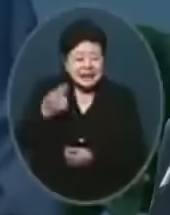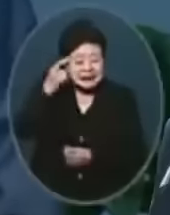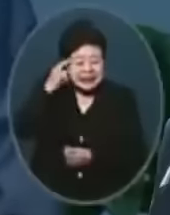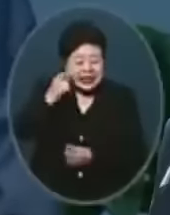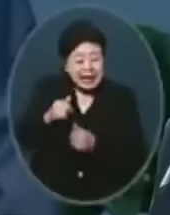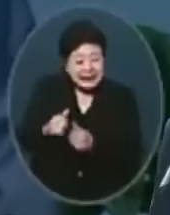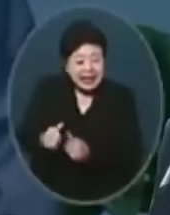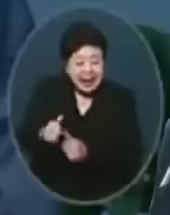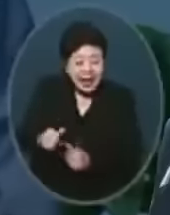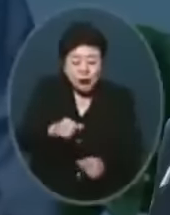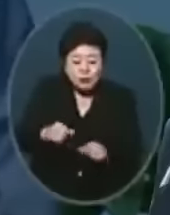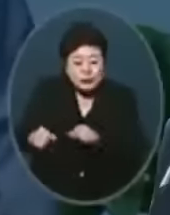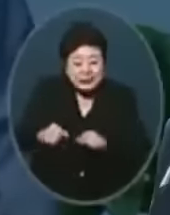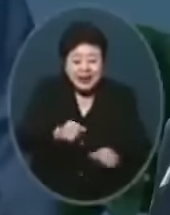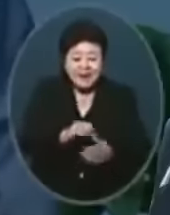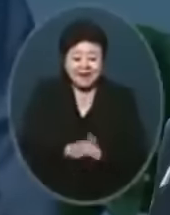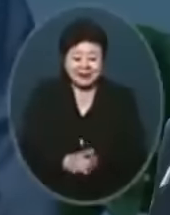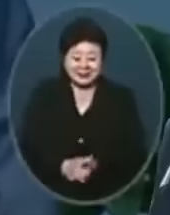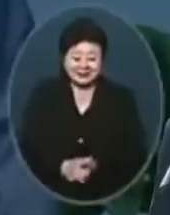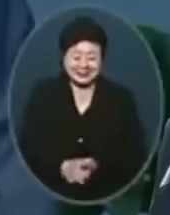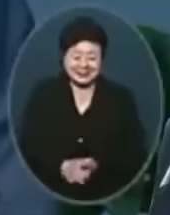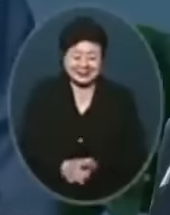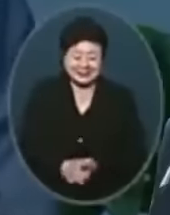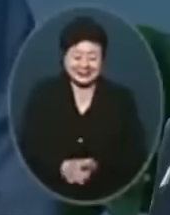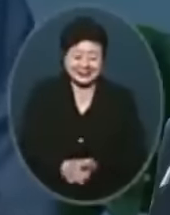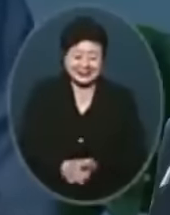생각을 따라서 움직이는 것입니다.